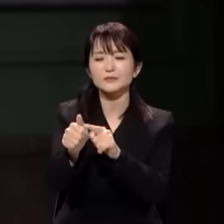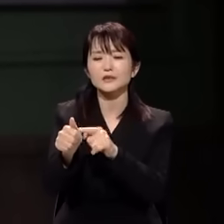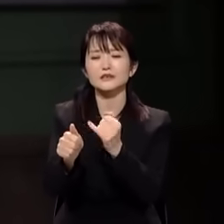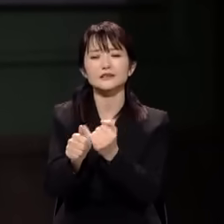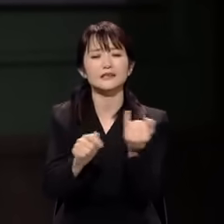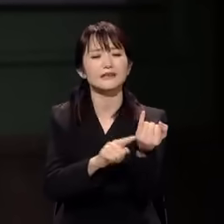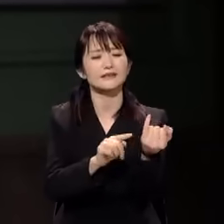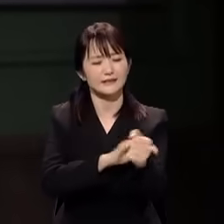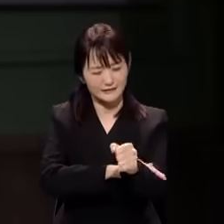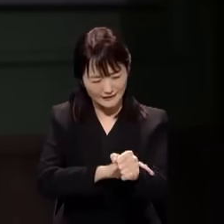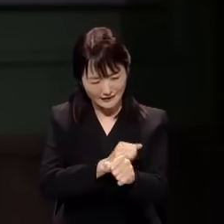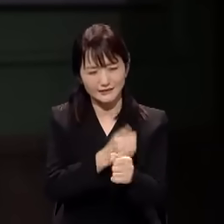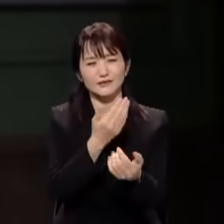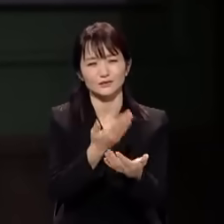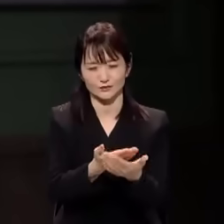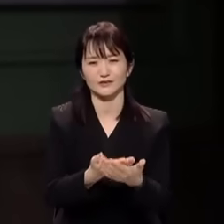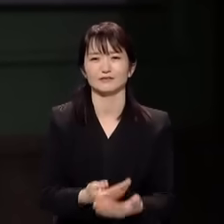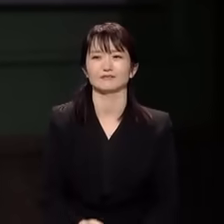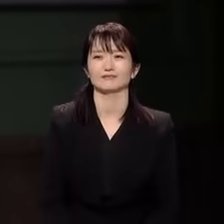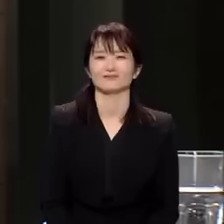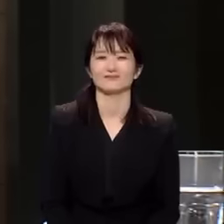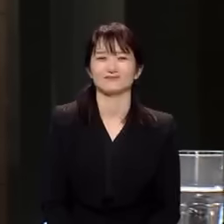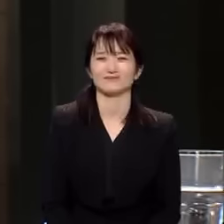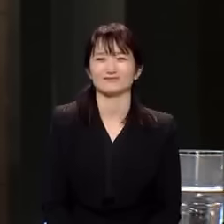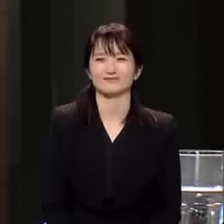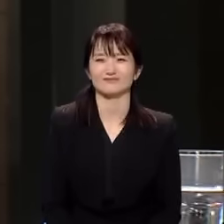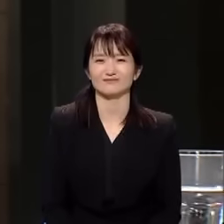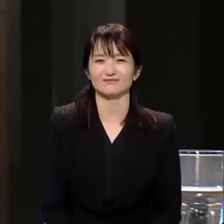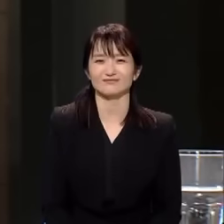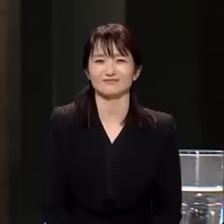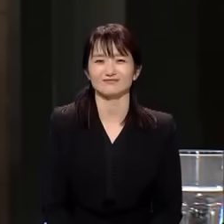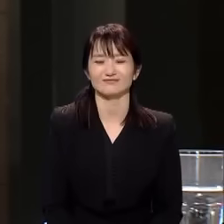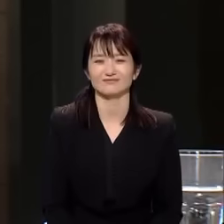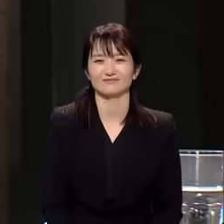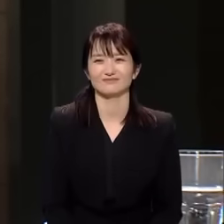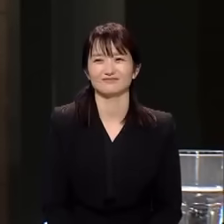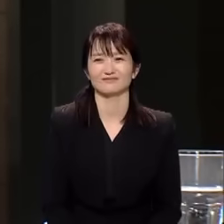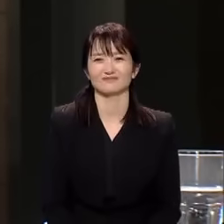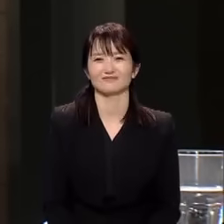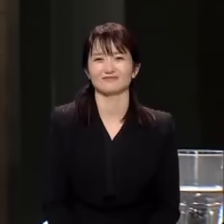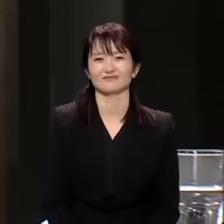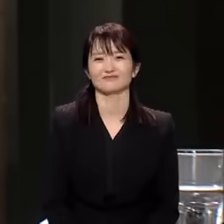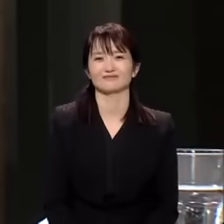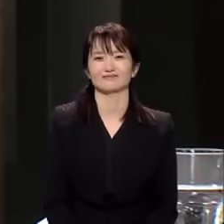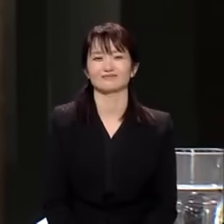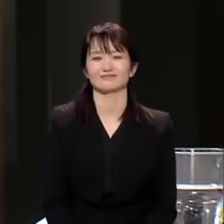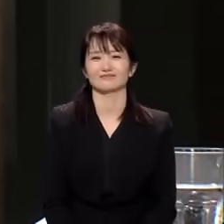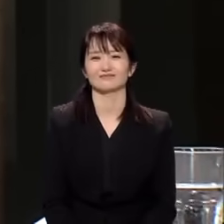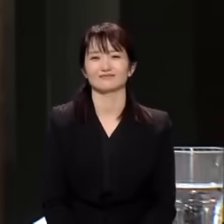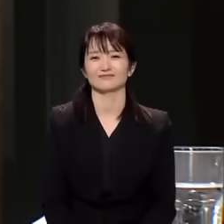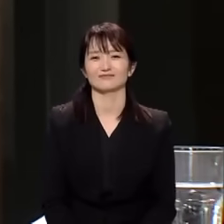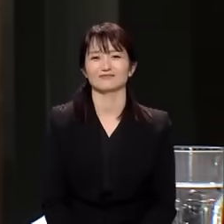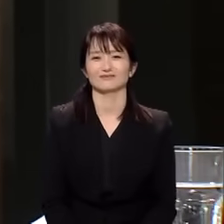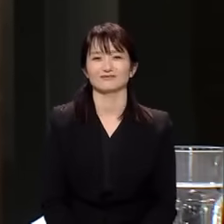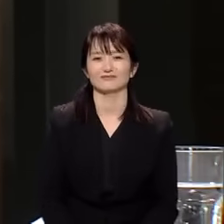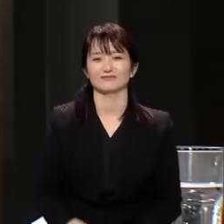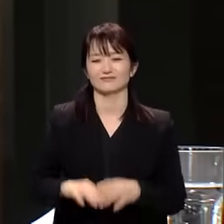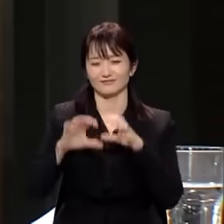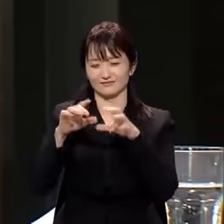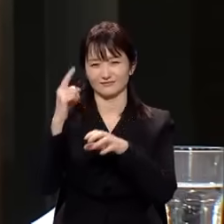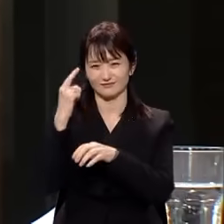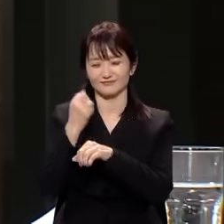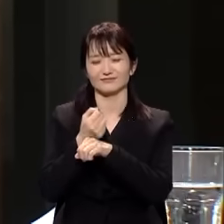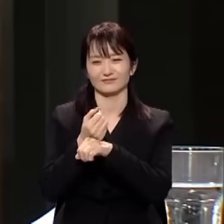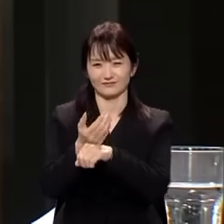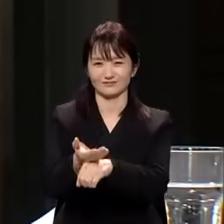잘해주세요. 라고 하셨습니다. 지금 뭐... 아무튼 난리가 났습니다. 채팅창에. 좋습니다. 자, 별별 상담소 이렇게 정리하고요. 글로벌